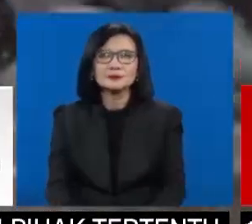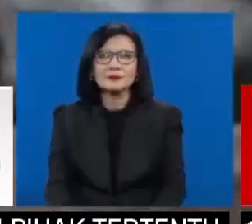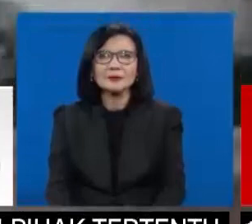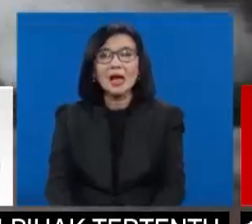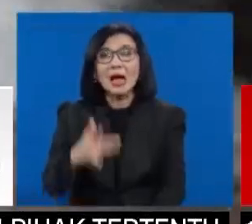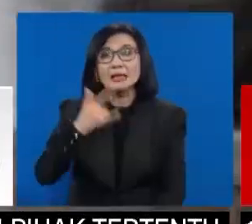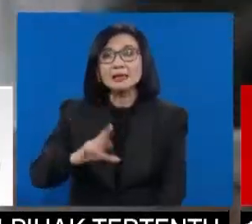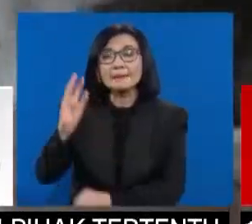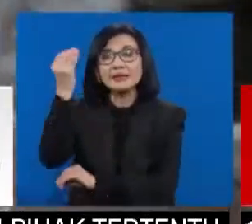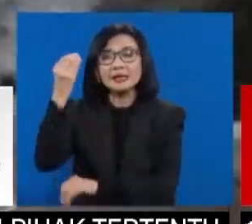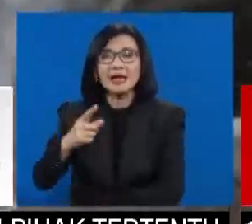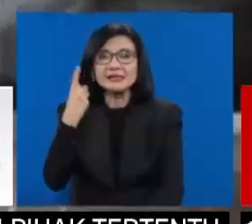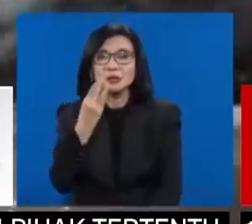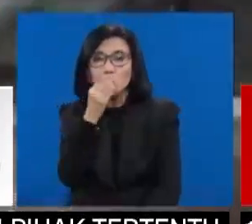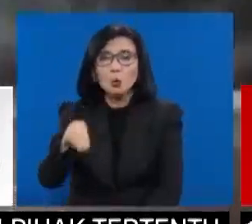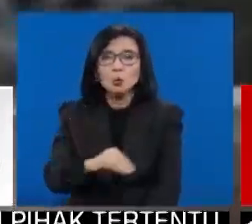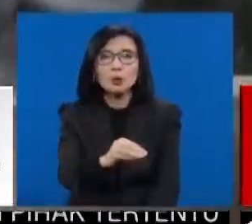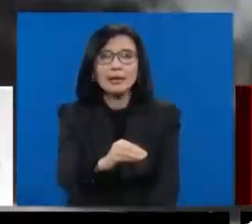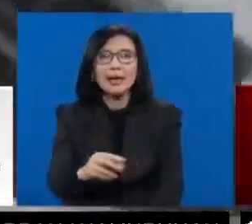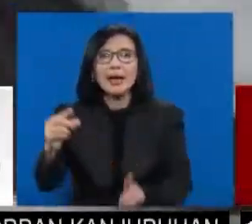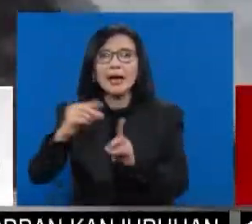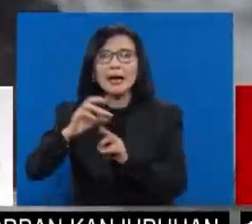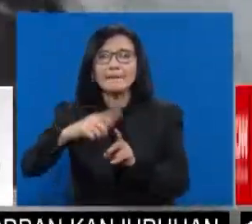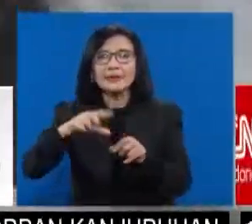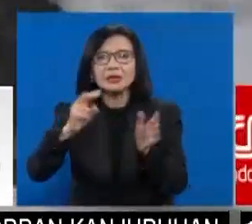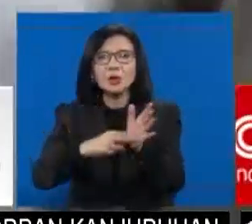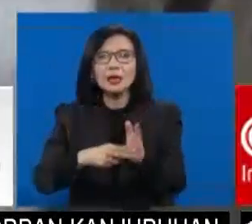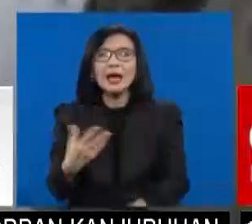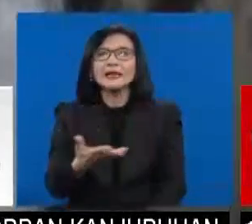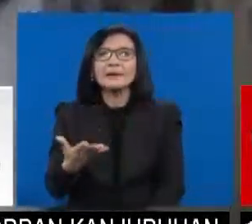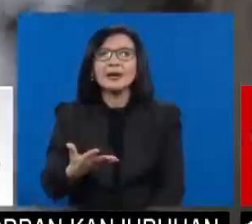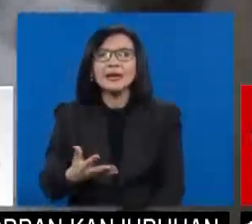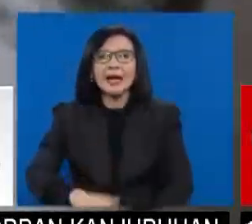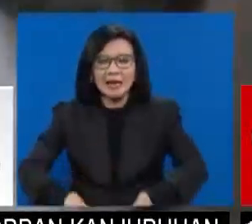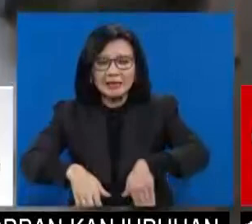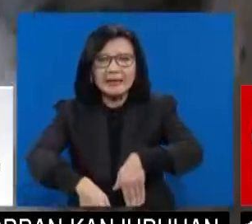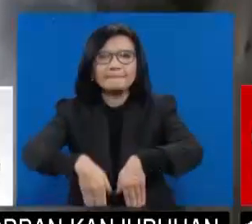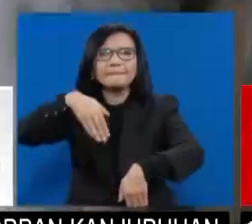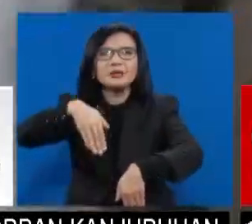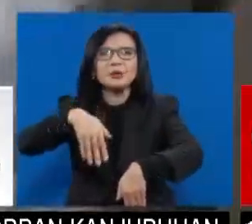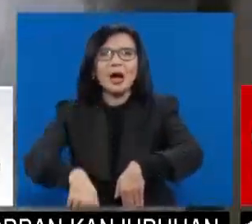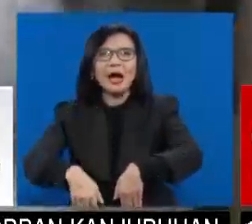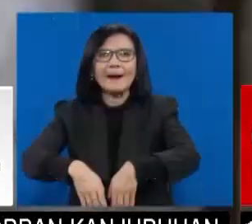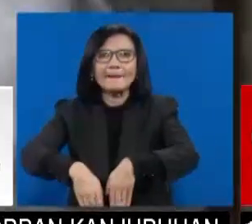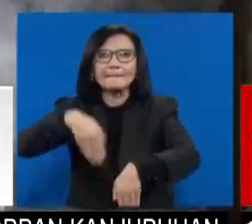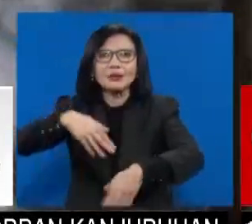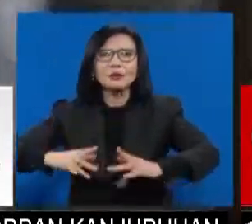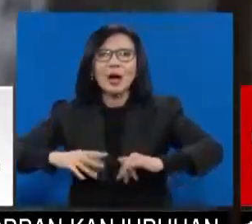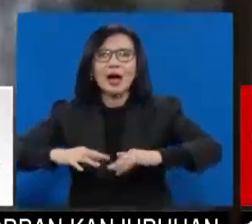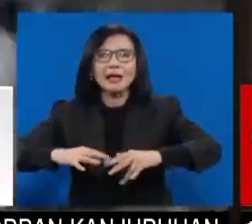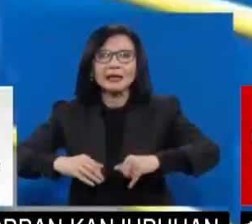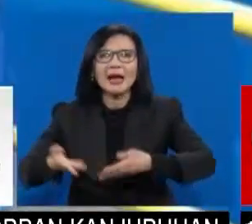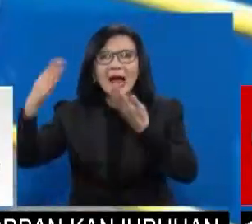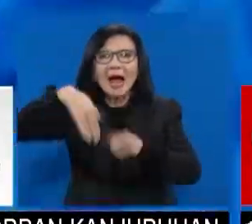Masih di Jakarta, seekor ular sanca atau piton ditemukan di kawasan pintu air Kali Ancol, Pademangan, Jakarta Utara, Kamis